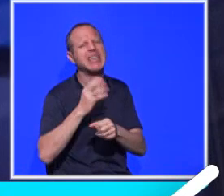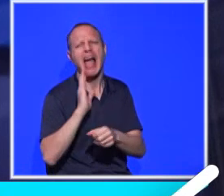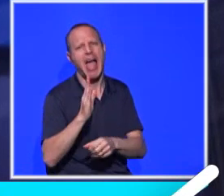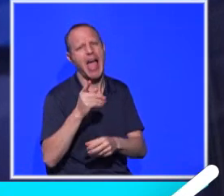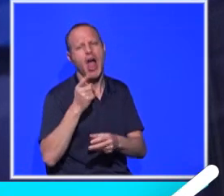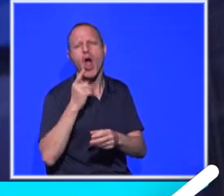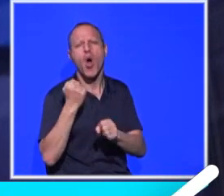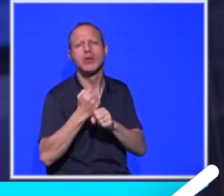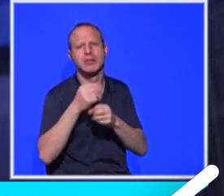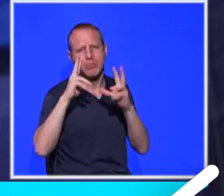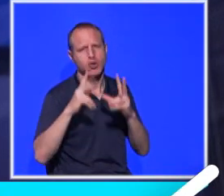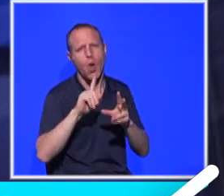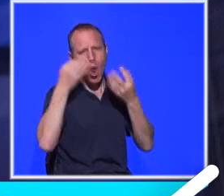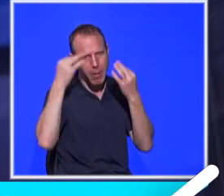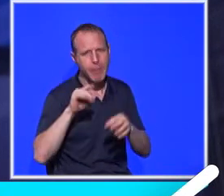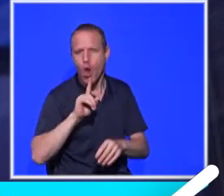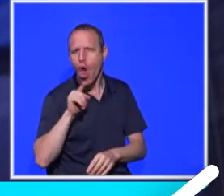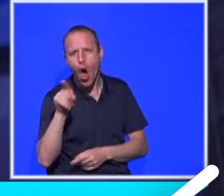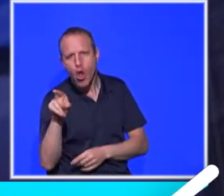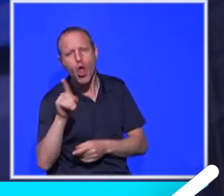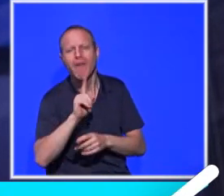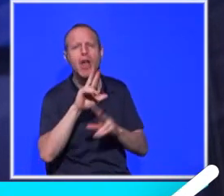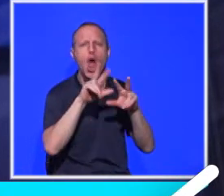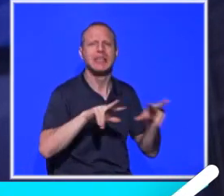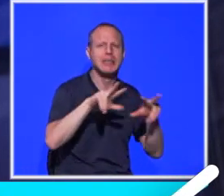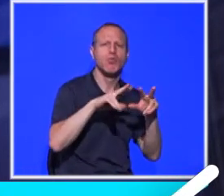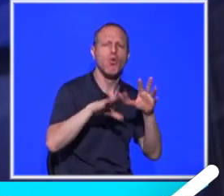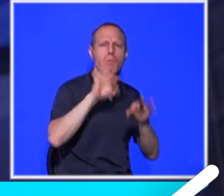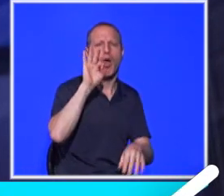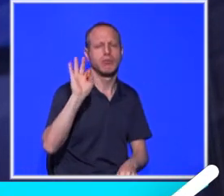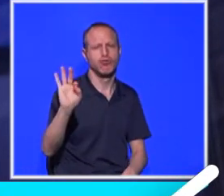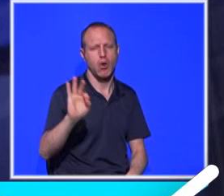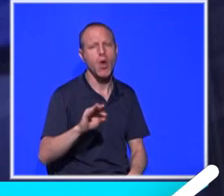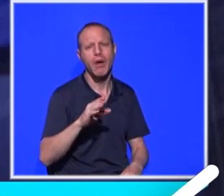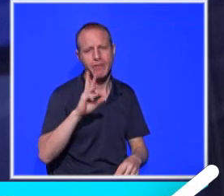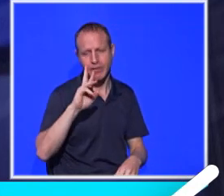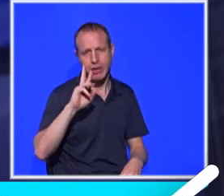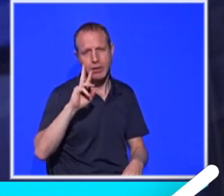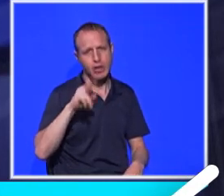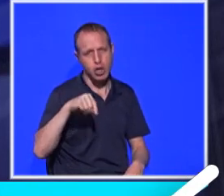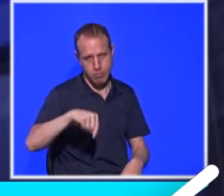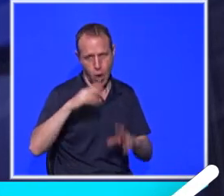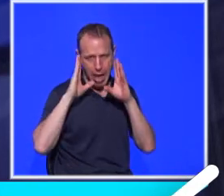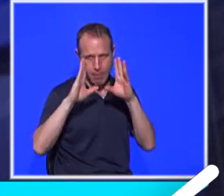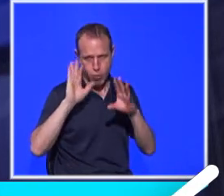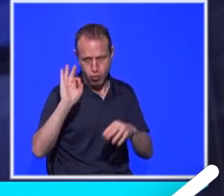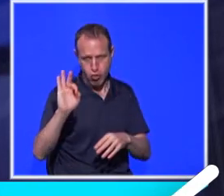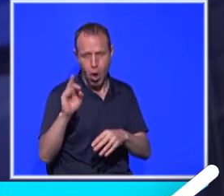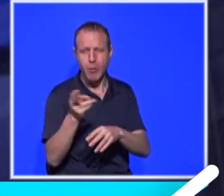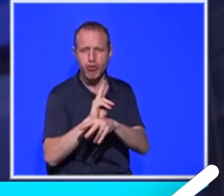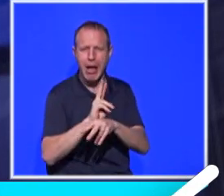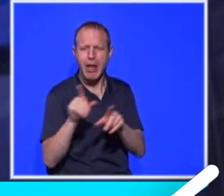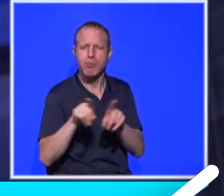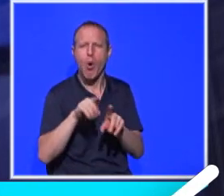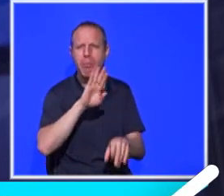כך מכבדת לא אותו ולא את הציבור של המצביעים שלו. וכנראה שבאמת פה האמון שלו בשקרן כמו